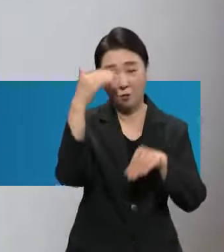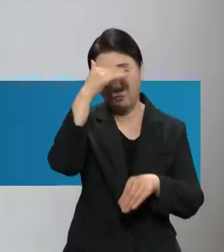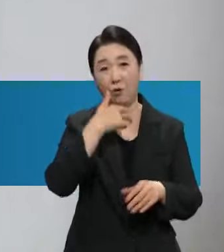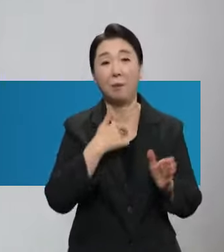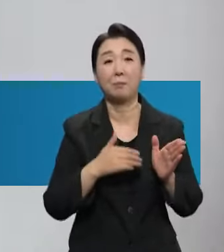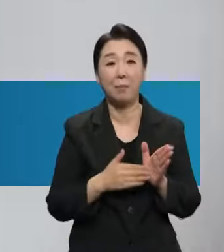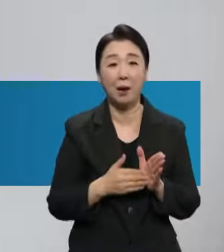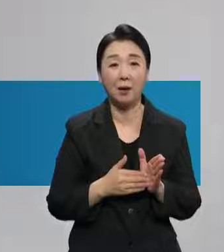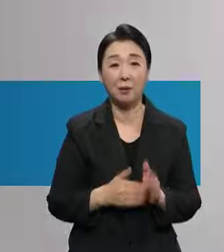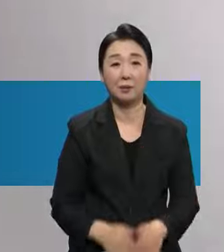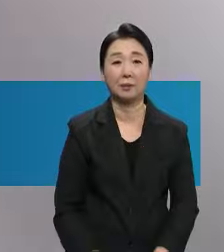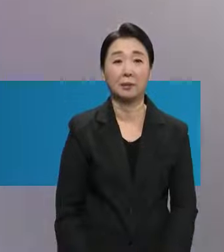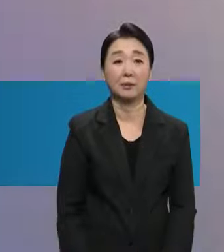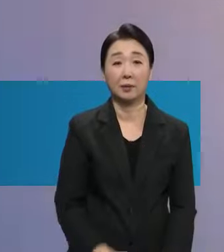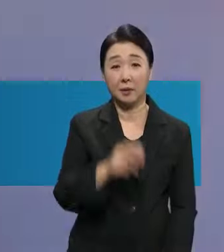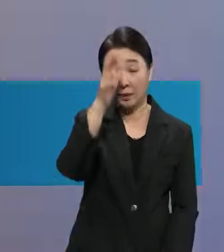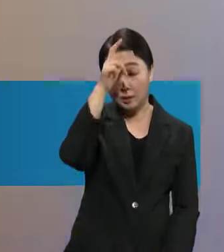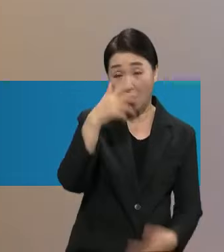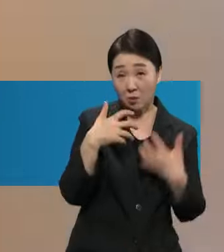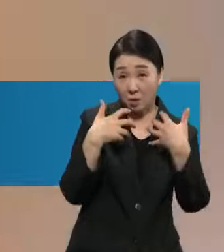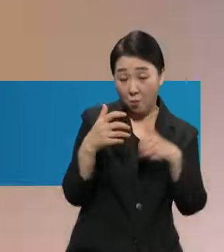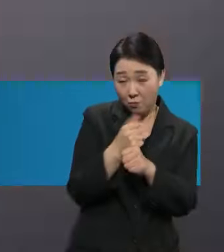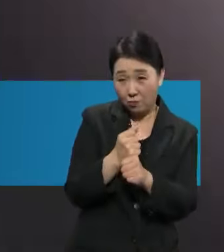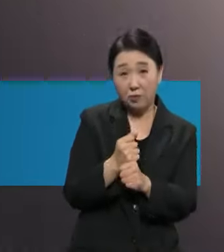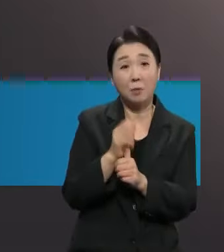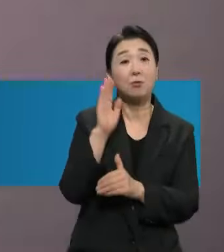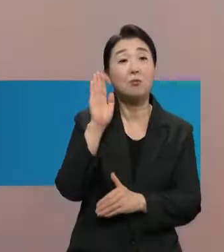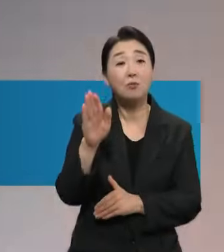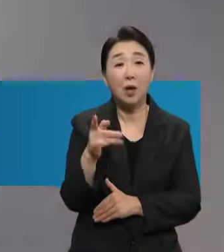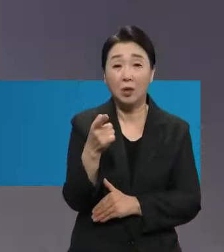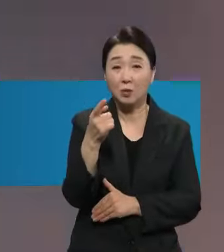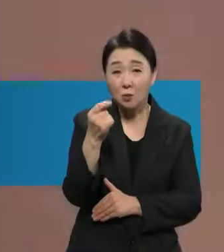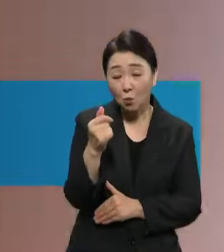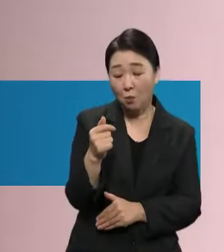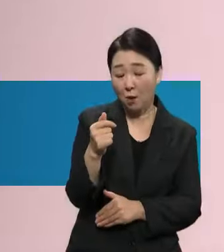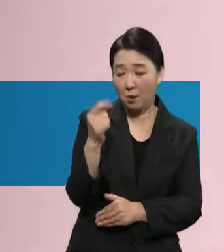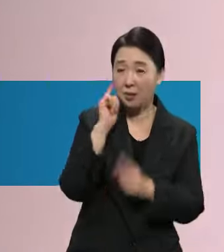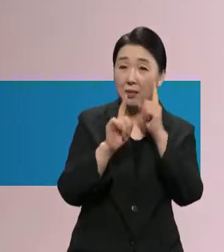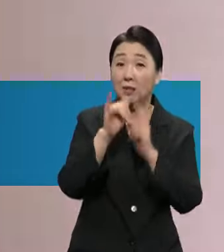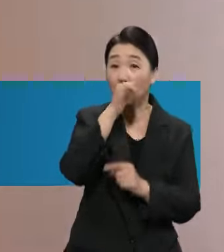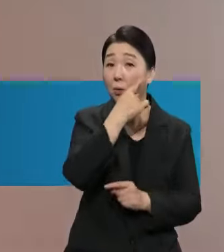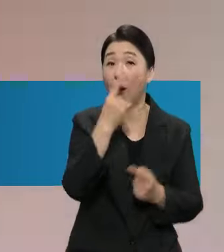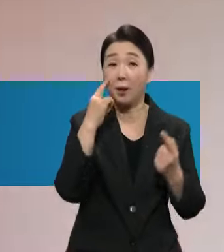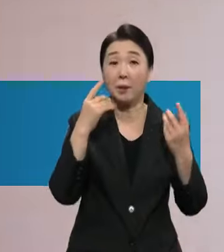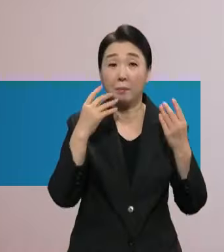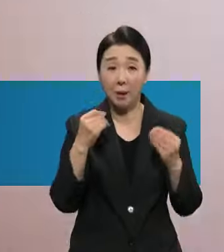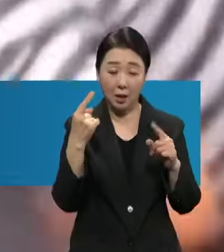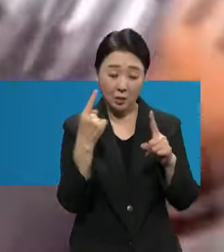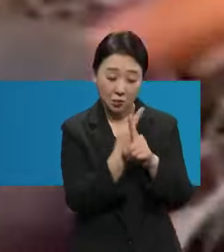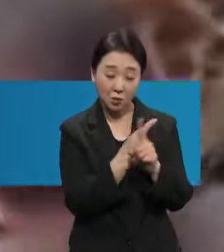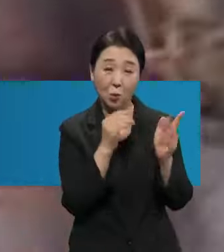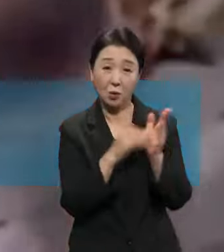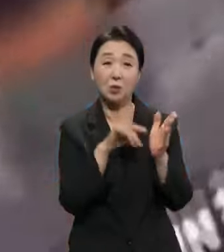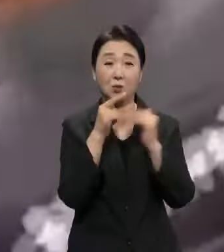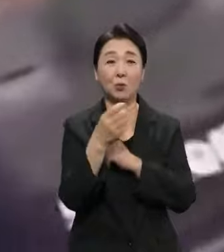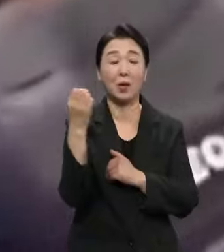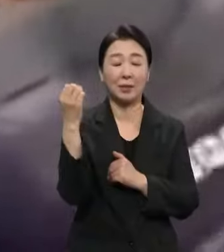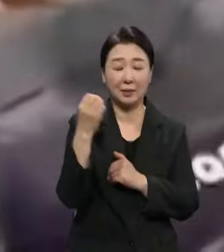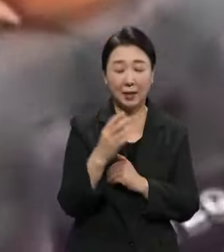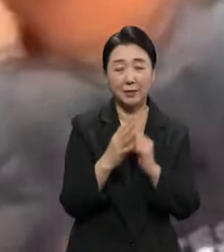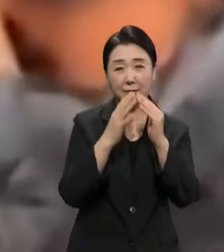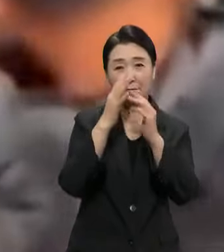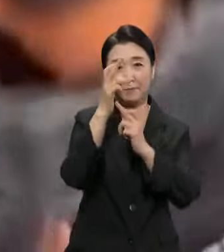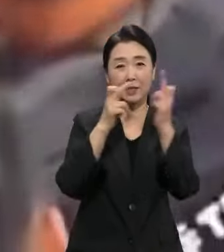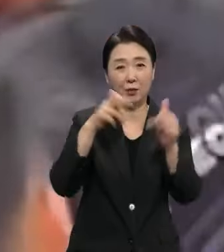구경했습니다. 경찰이 표범을 붙잡은 뒤에 작은 부상이 있는 걸 확인했고 치료를 받은 뒤에 다시